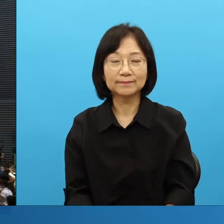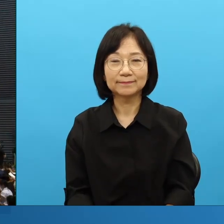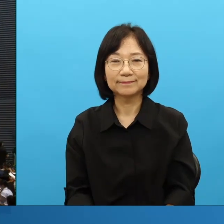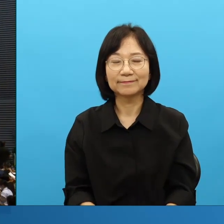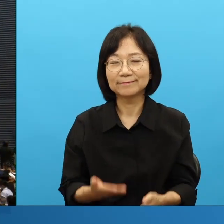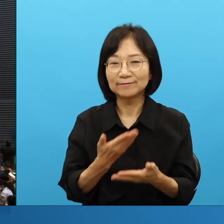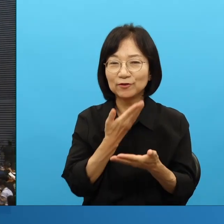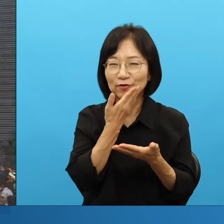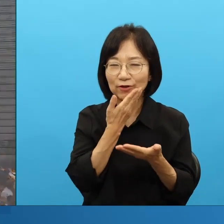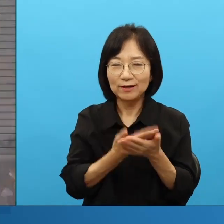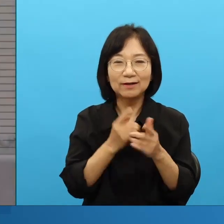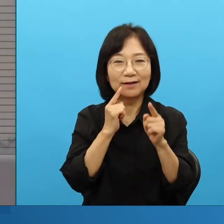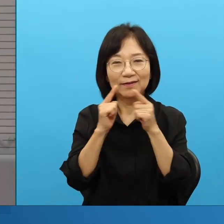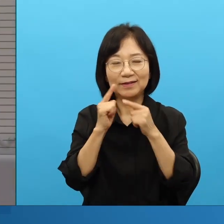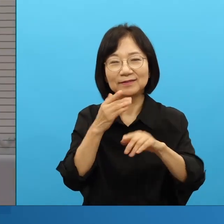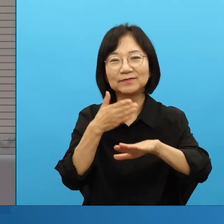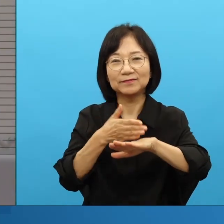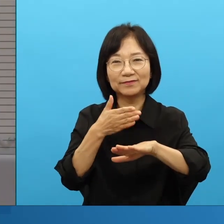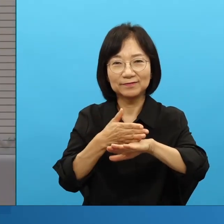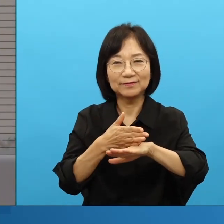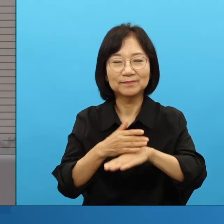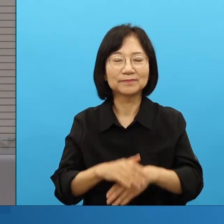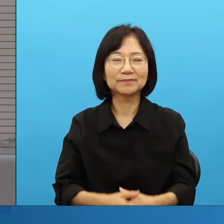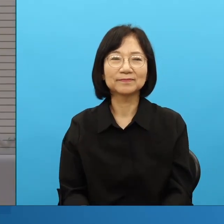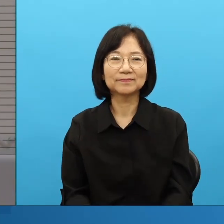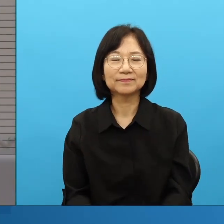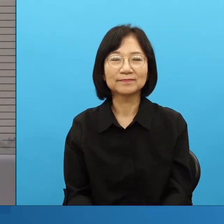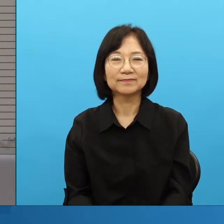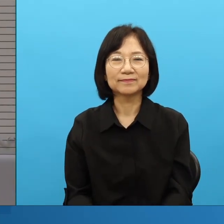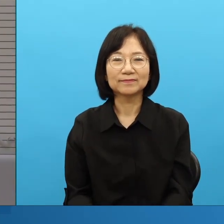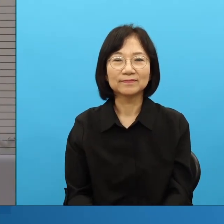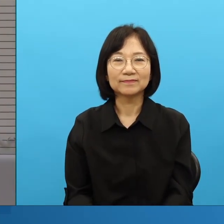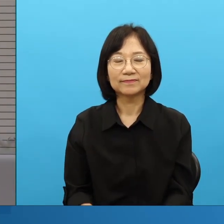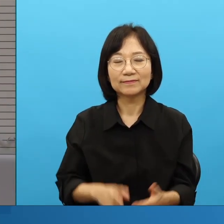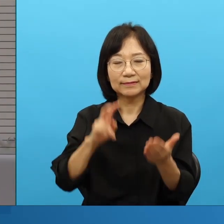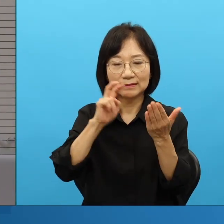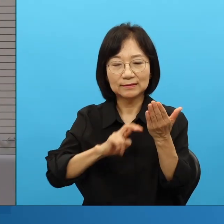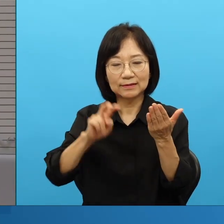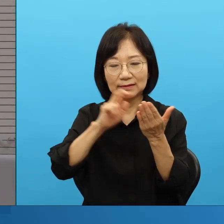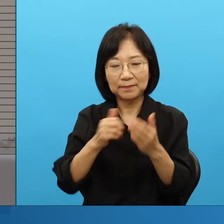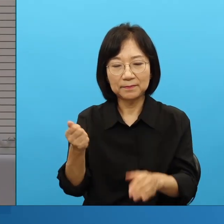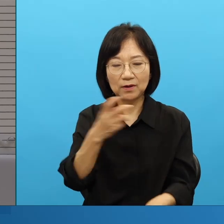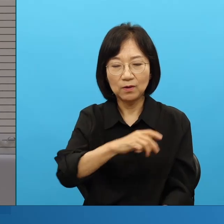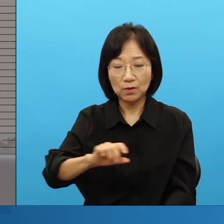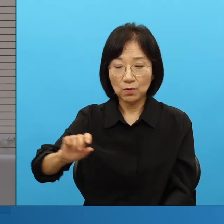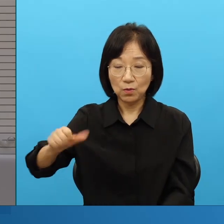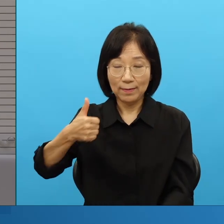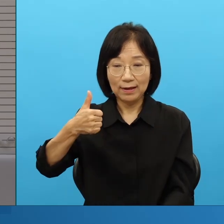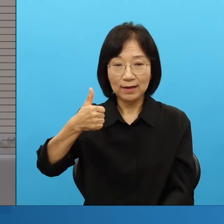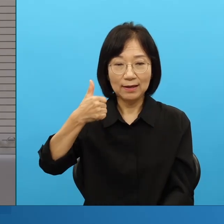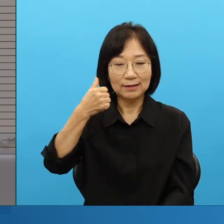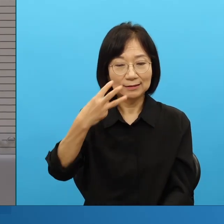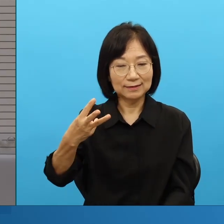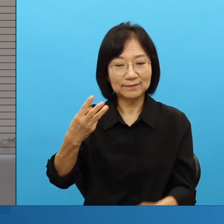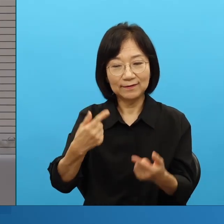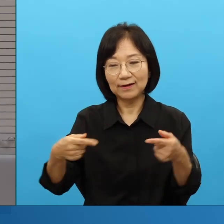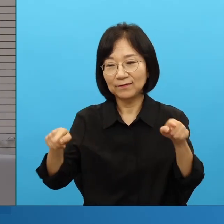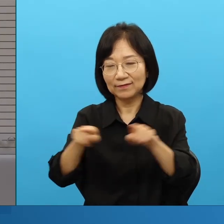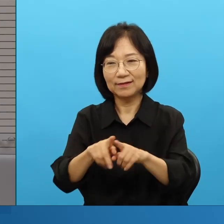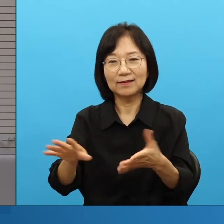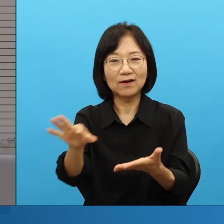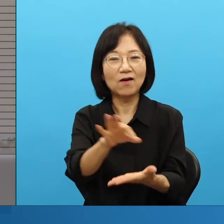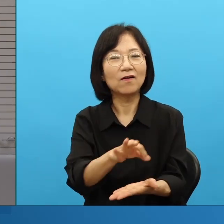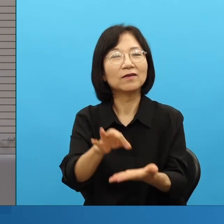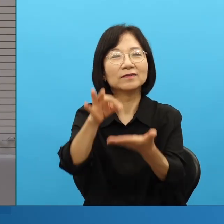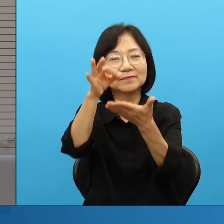귀한 말씀 감사드립니다. 感谢宝贵的话语。 찬송가 503장 부르시면서 준비하신 예물을 하나님